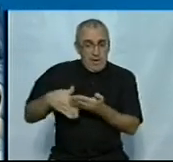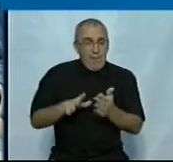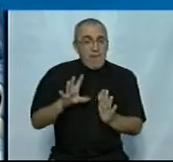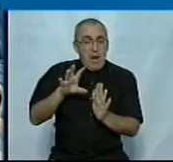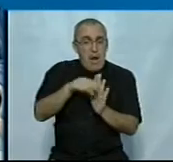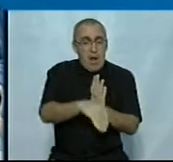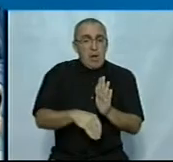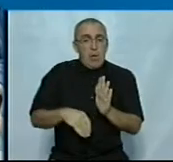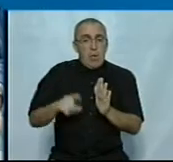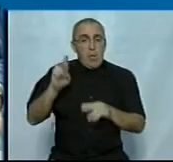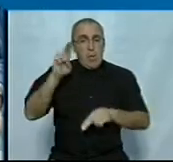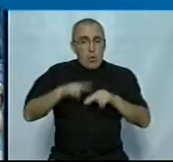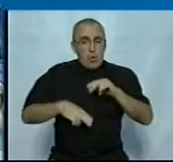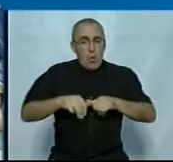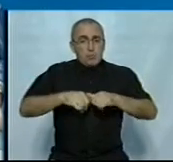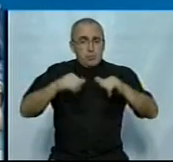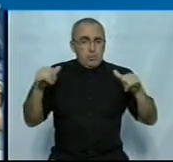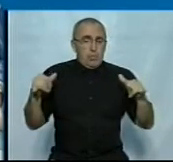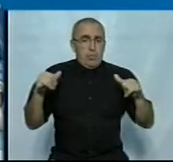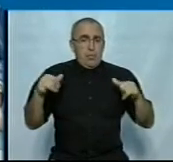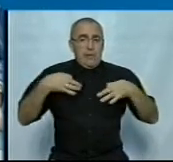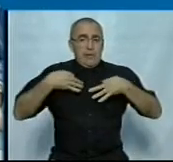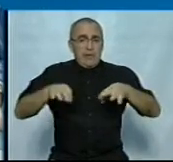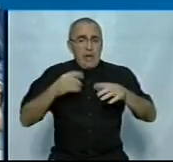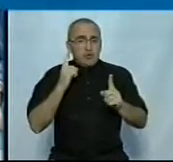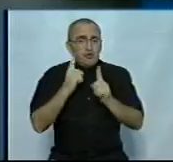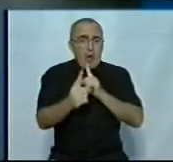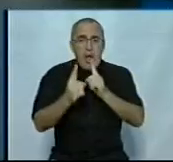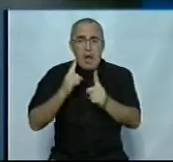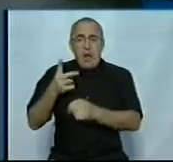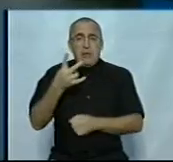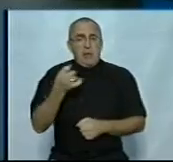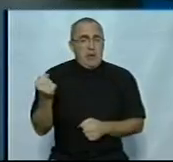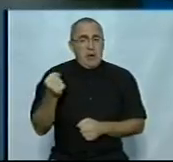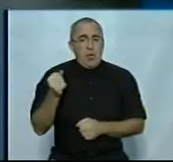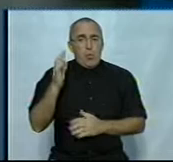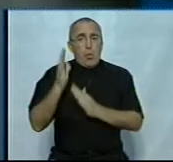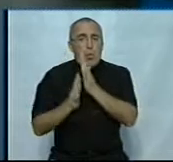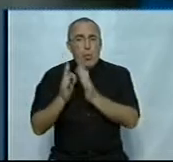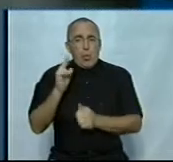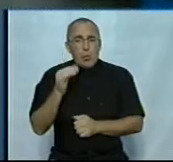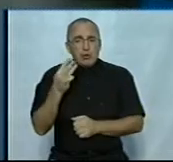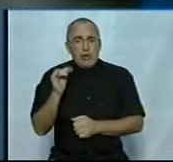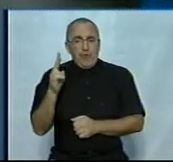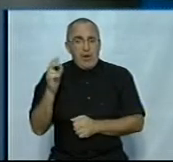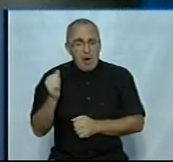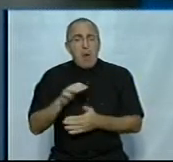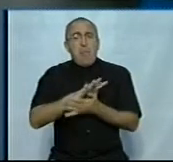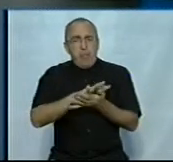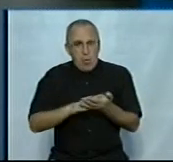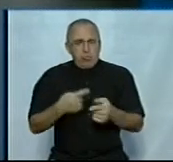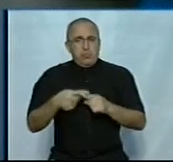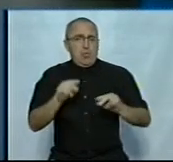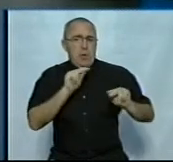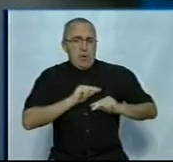вклали в розбудову транспортних шляхів на Кущівки і продовжуємо цю роботу.